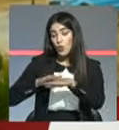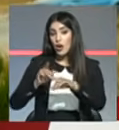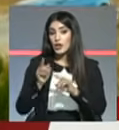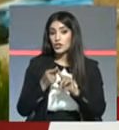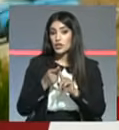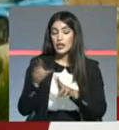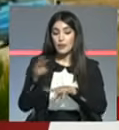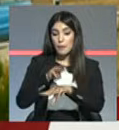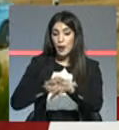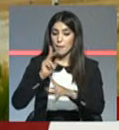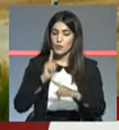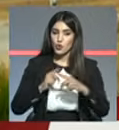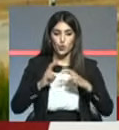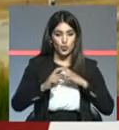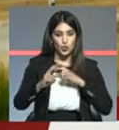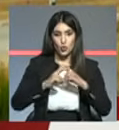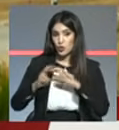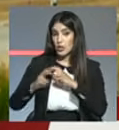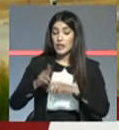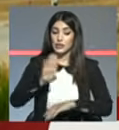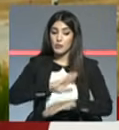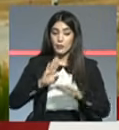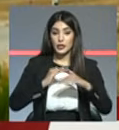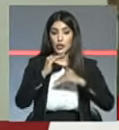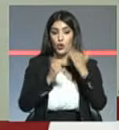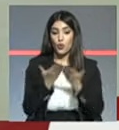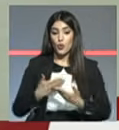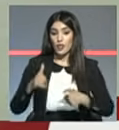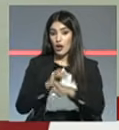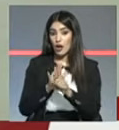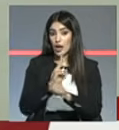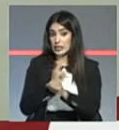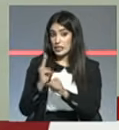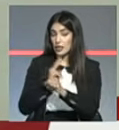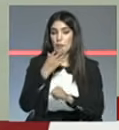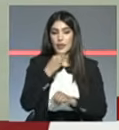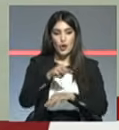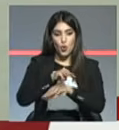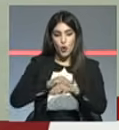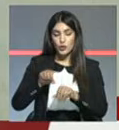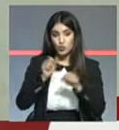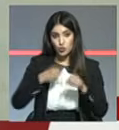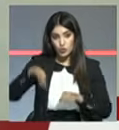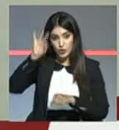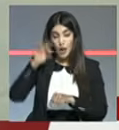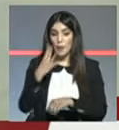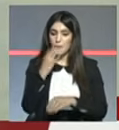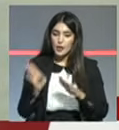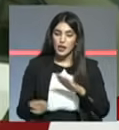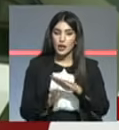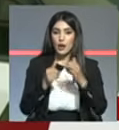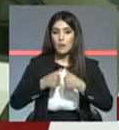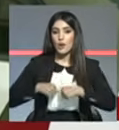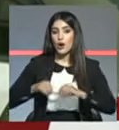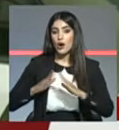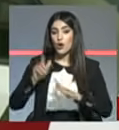بعد منع التدخل منها واليها بسبب تطورات الوضع الوبائي ومنها ولا الكبرى وذلك منذ اربعه ايام كما اعلن